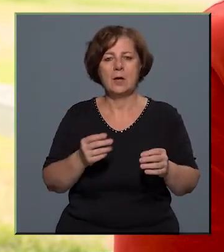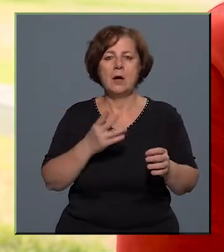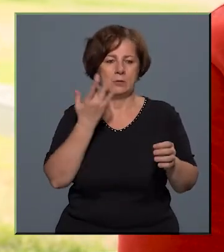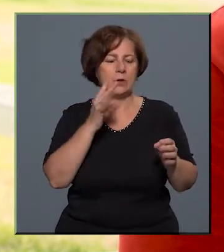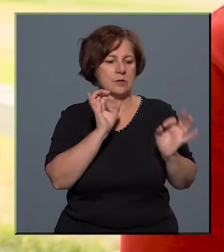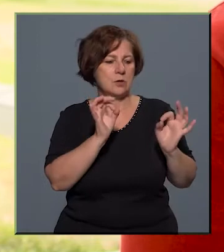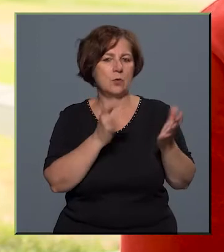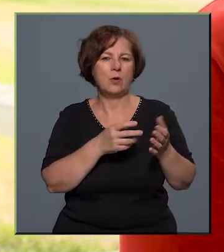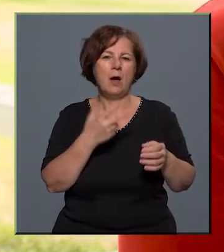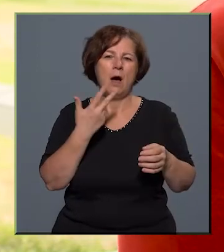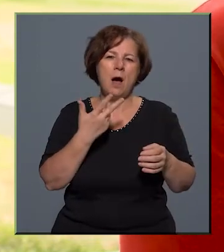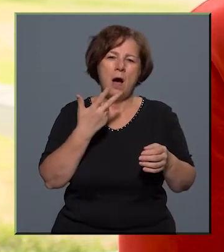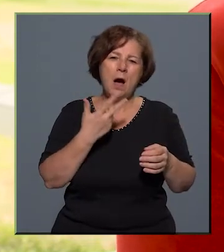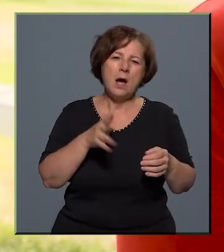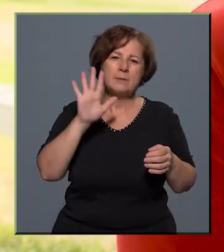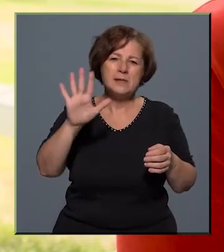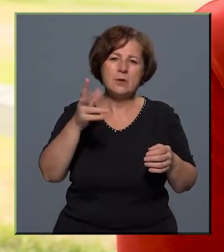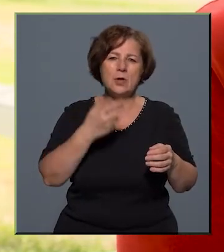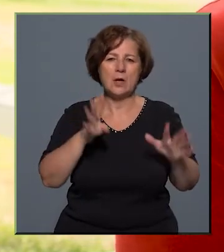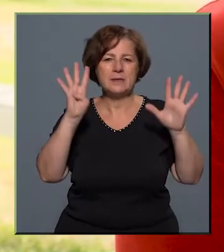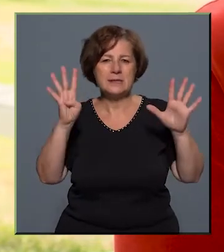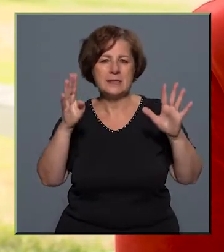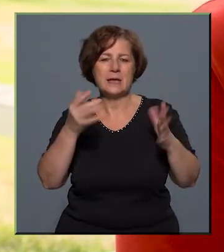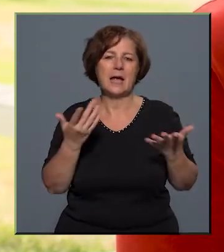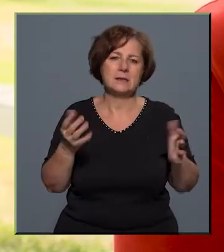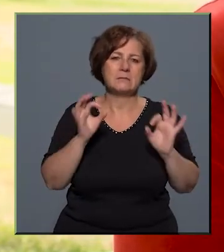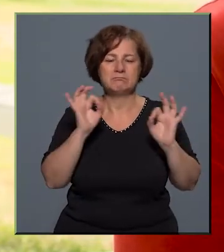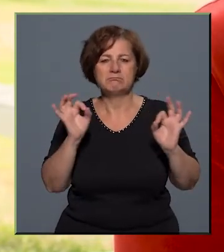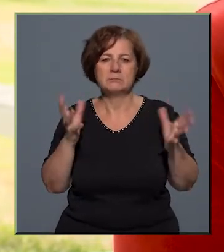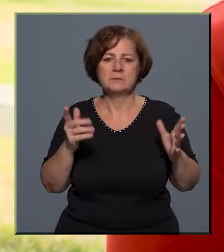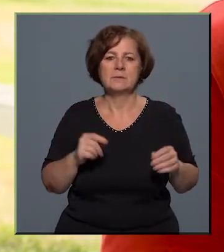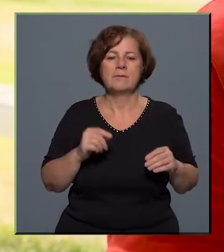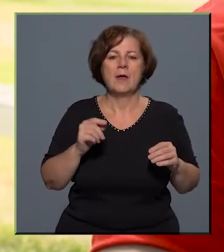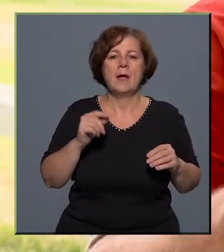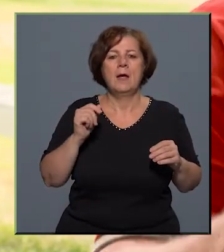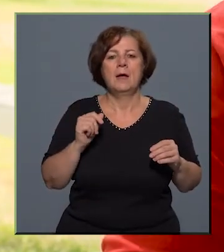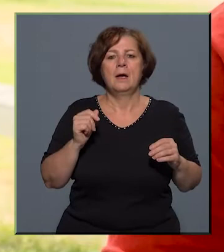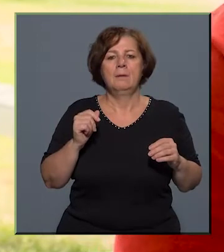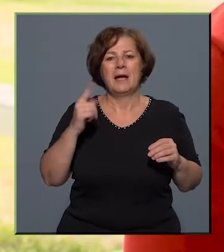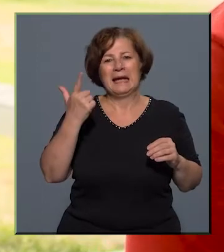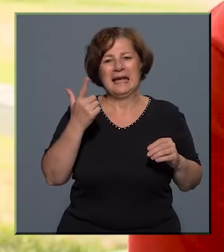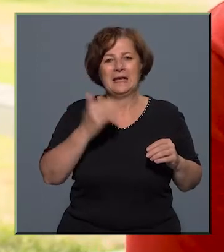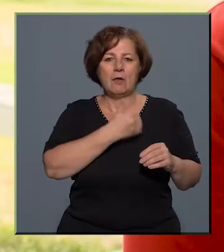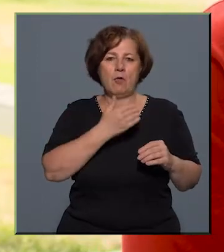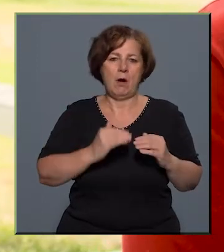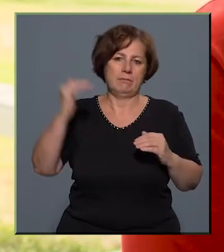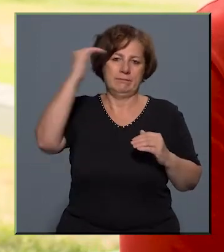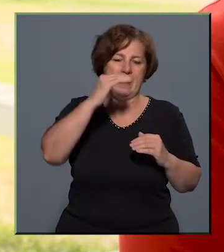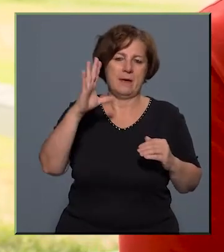jó támpontunk, mert ugye 38-39 fokig a kutyának a hőmérséklete rendben van, mert egy-két foka följebb van, mint az